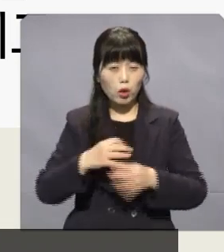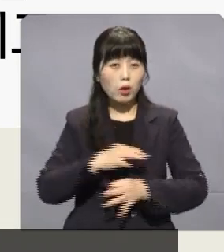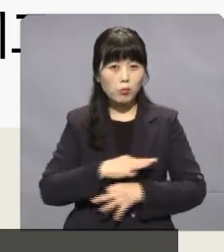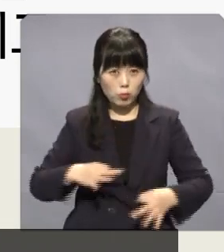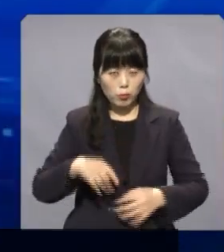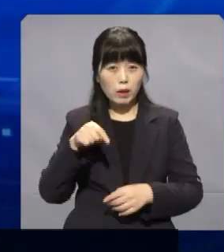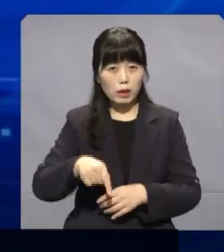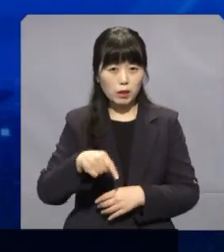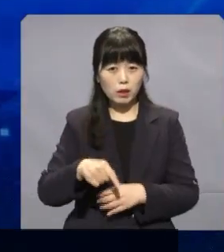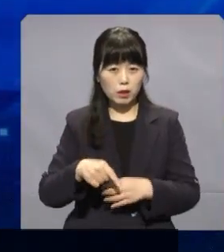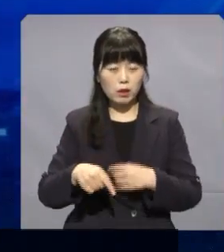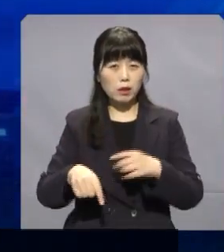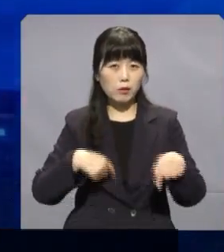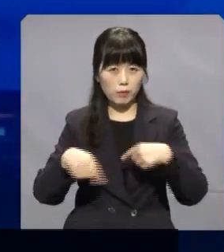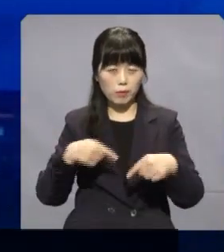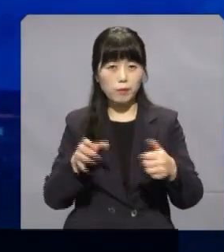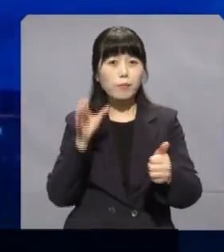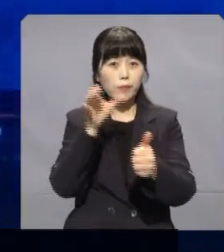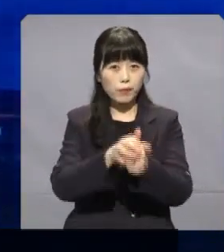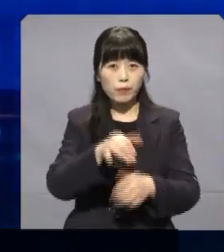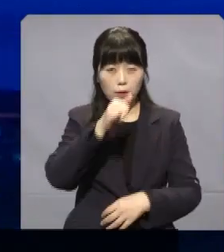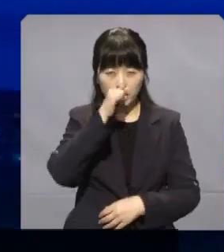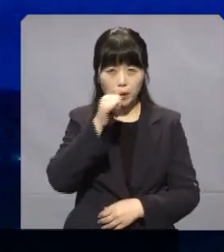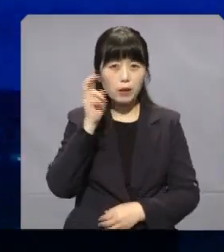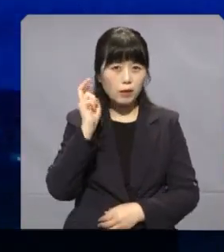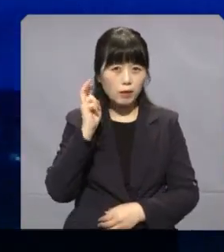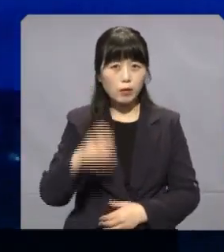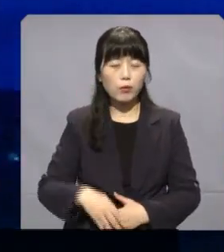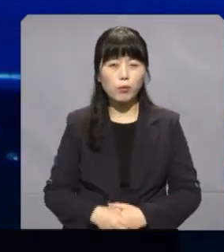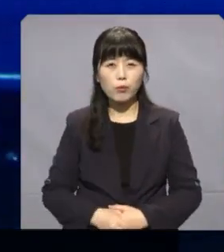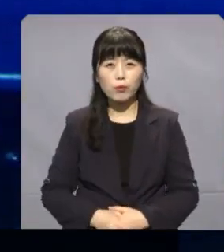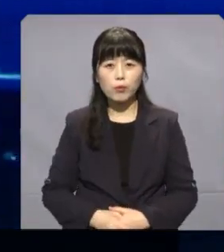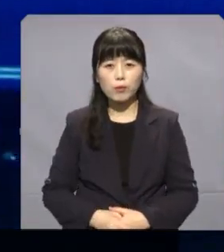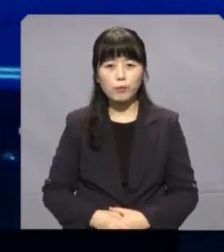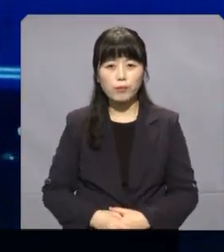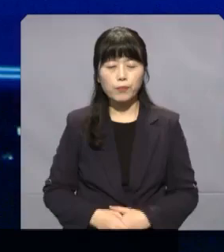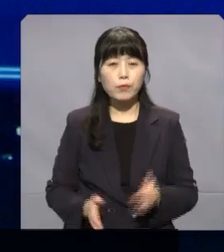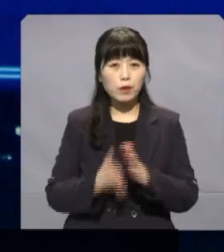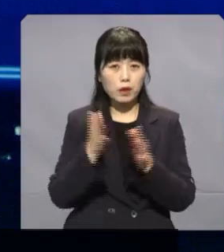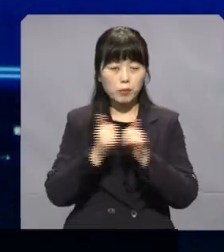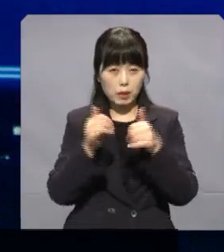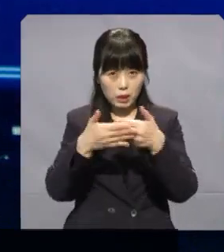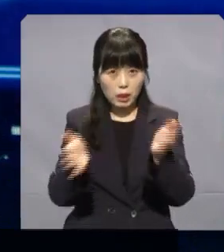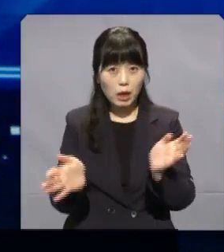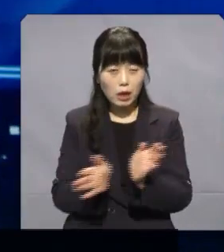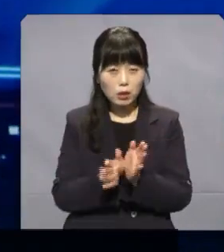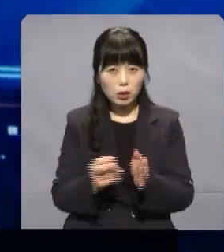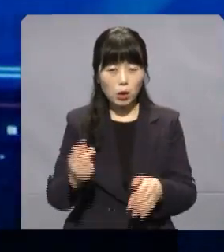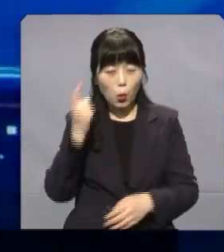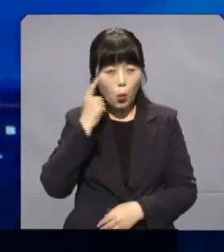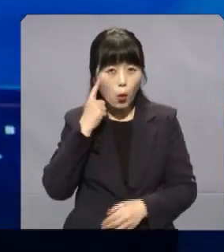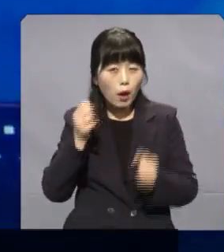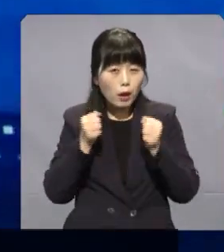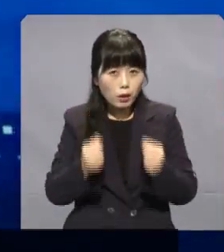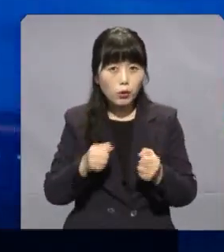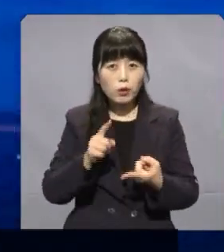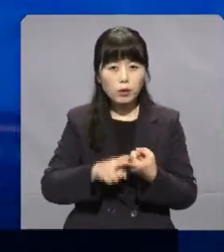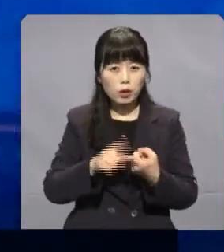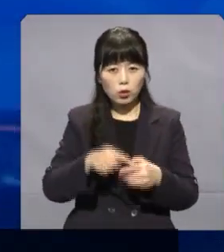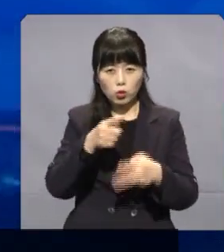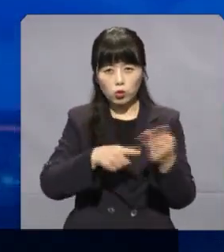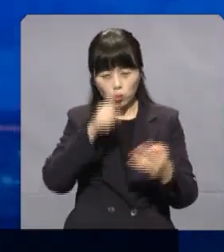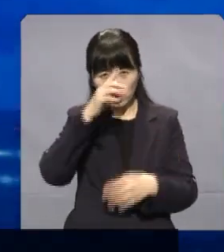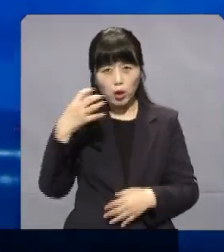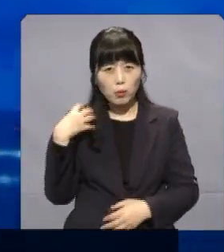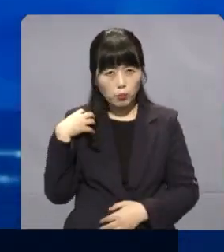전반에 씌워지는게 아니냐 이런 우려 고민도 있을 것이고 그래서 시민단체가 왜 존재하는지에 대해서 윤정부는